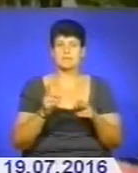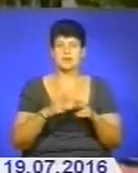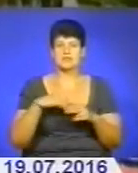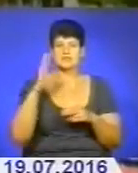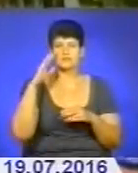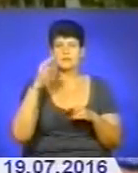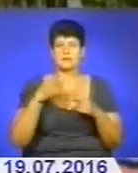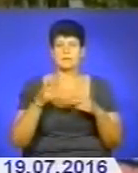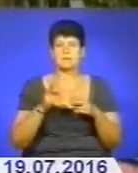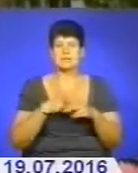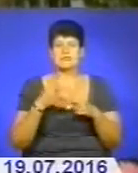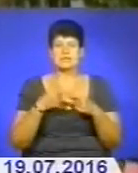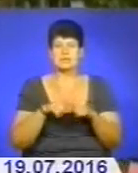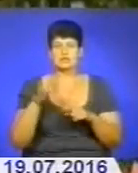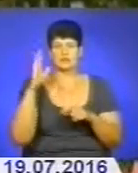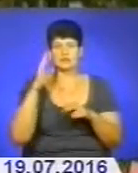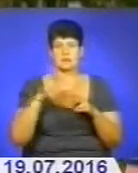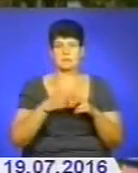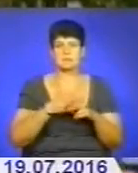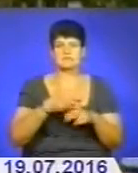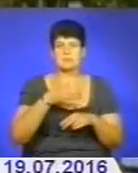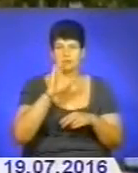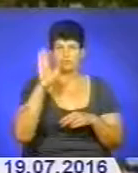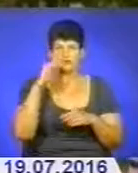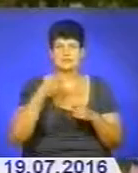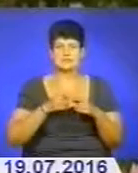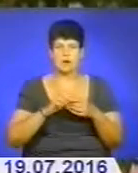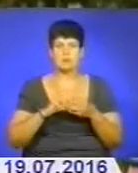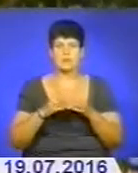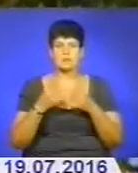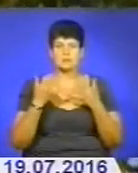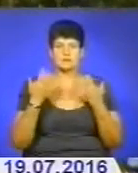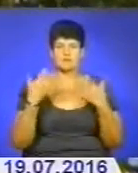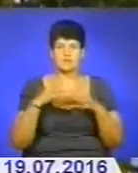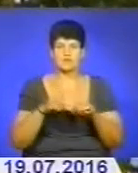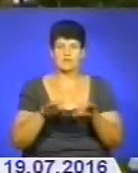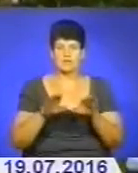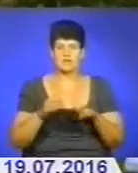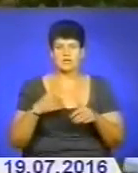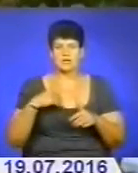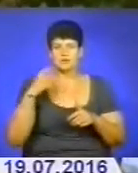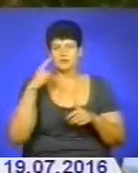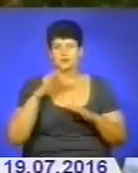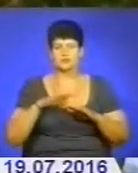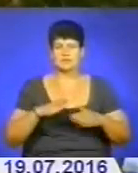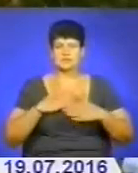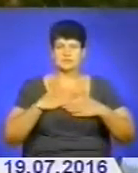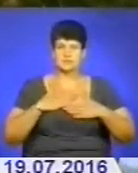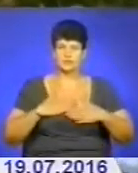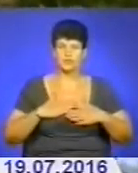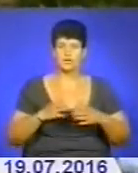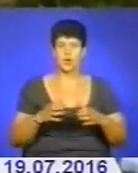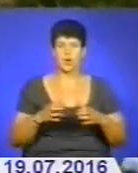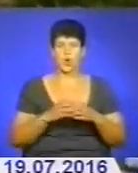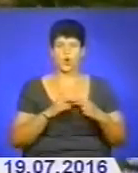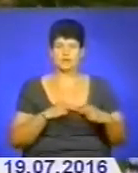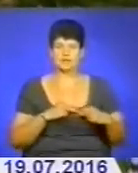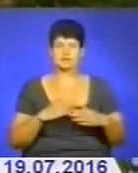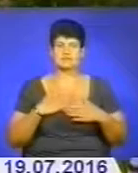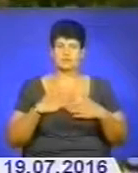була дуже. Ну, тепер ця проблема вирішена, і я думаю, що дітки задоволені, колектив задоволений, і вся